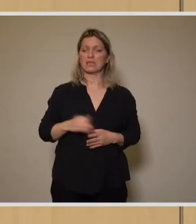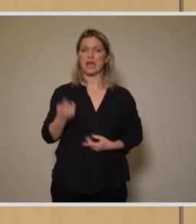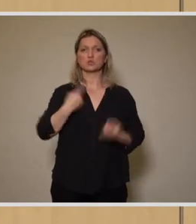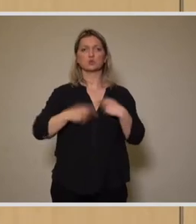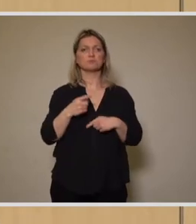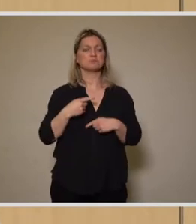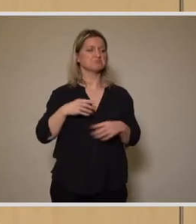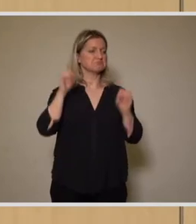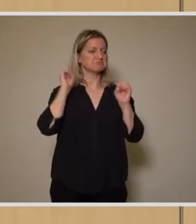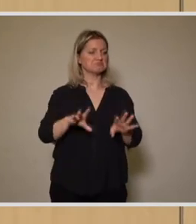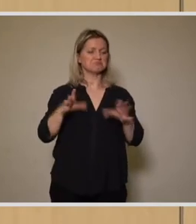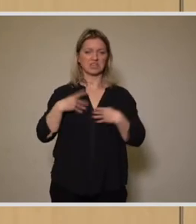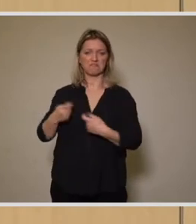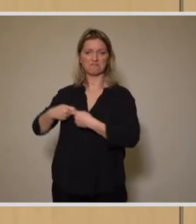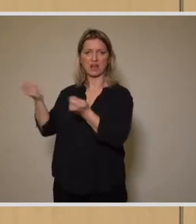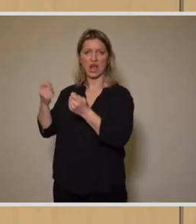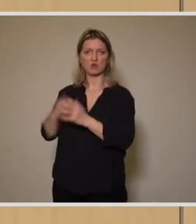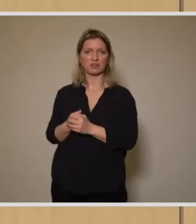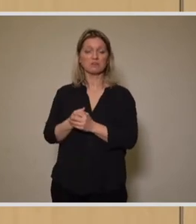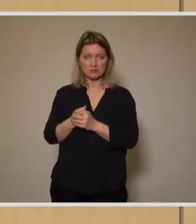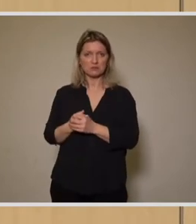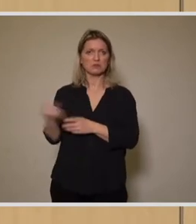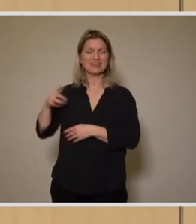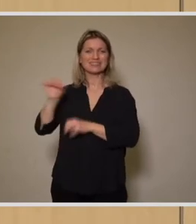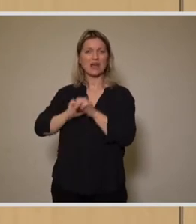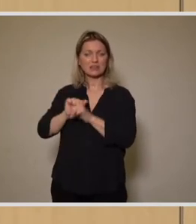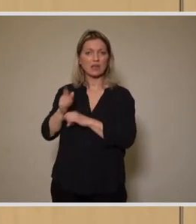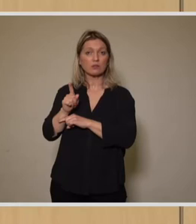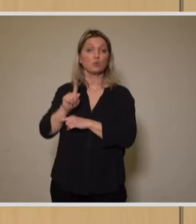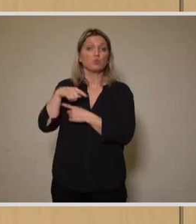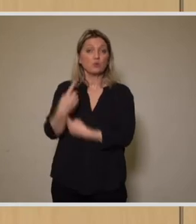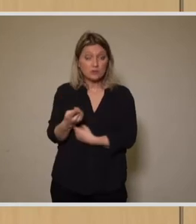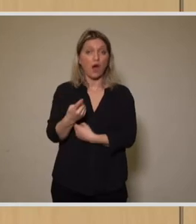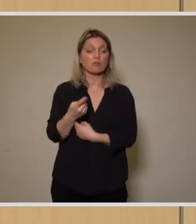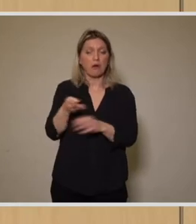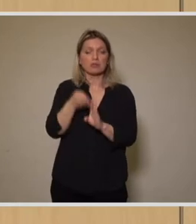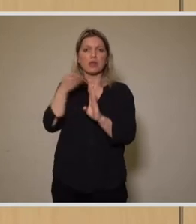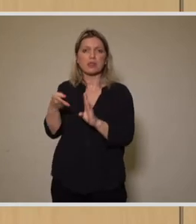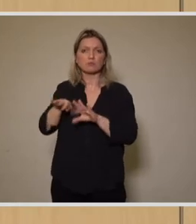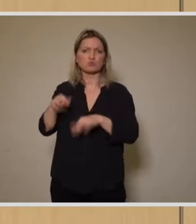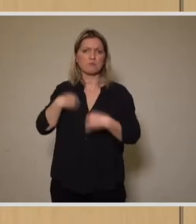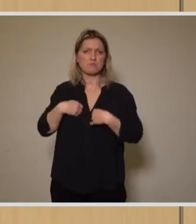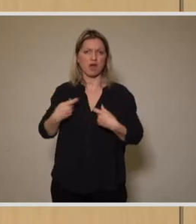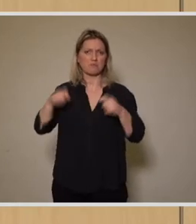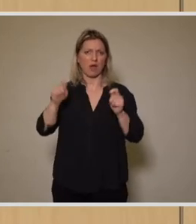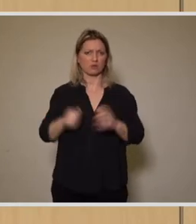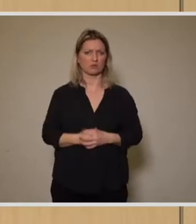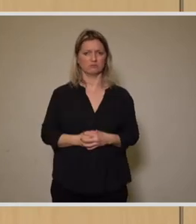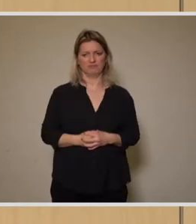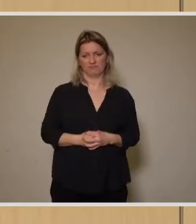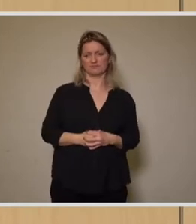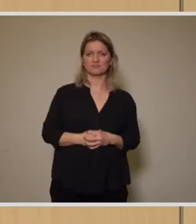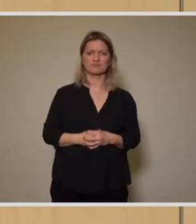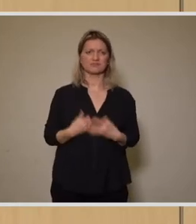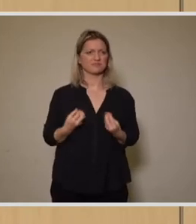verkaufen sozusagen das Sachsenbad, dann sanieren wir das, dann kommt da irgendwas rein und dann bauen wir direkt daneben ein Schwimmbad. Also ich als Pieschner